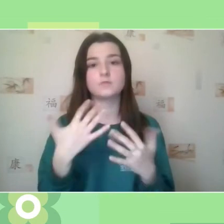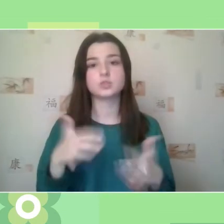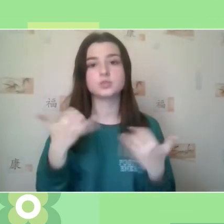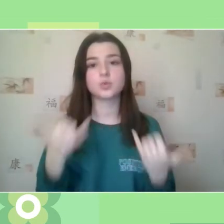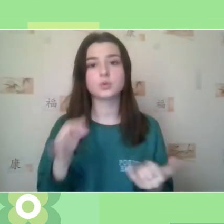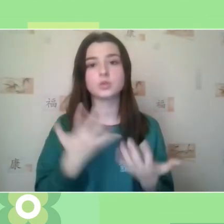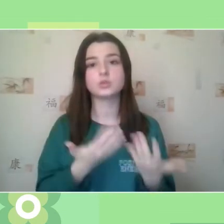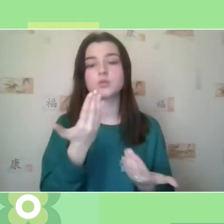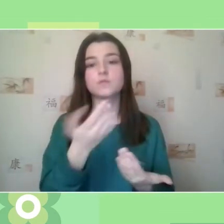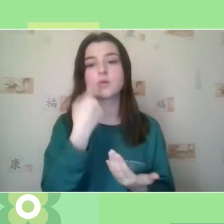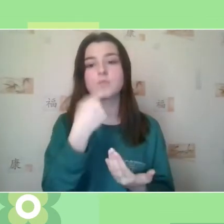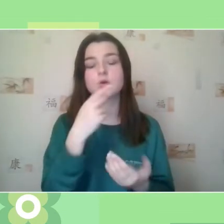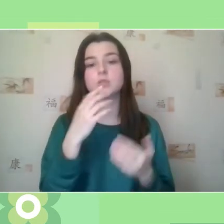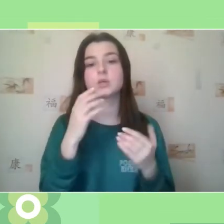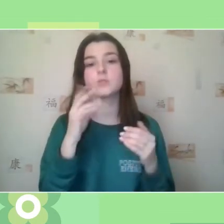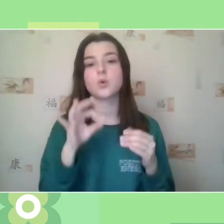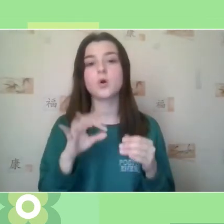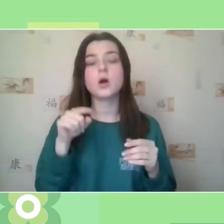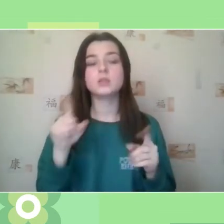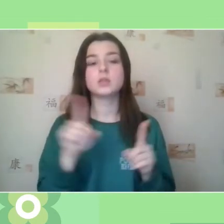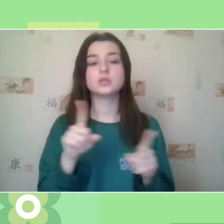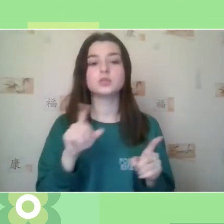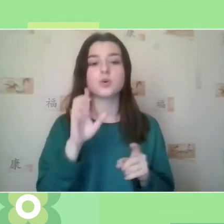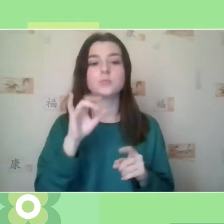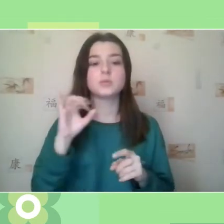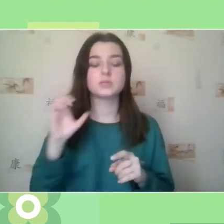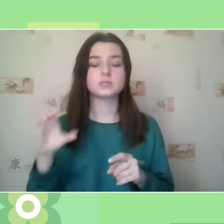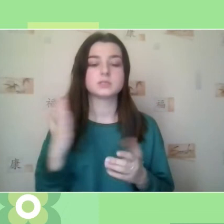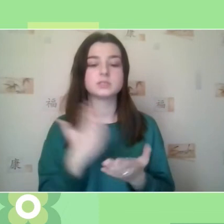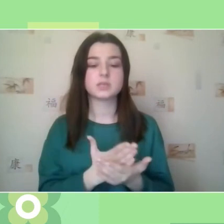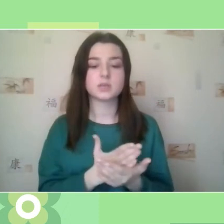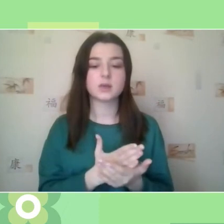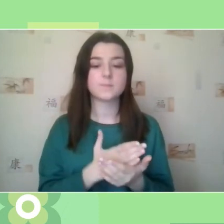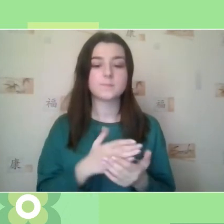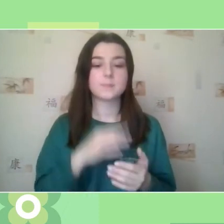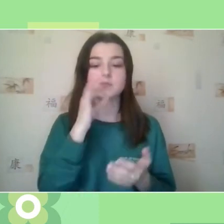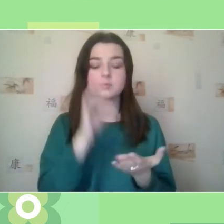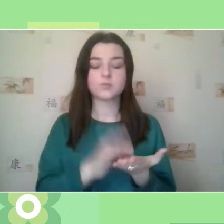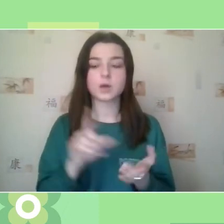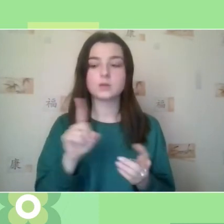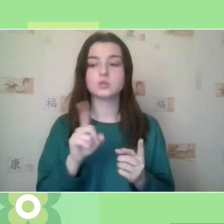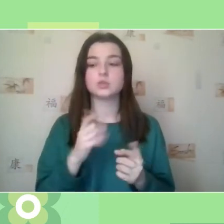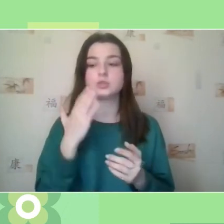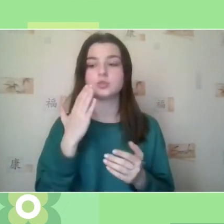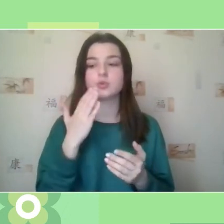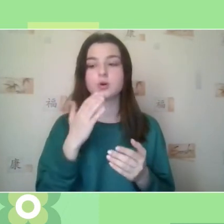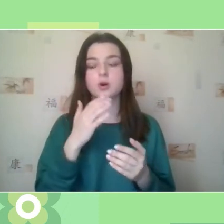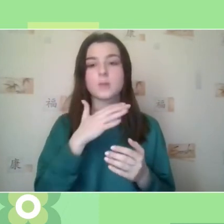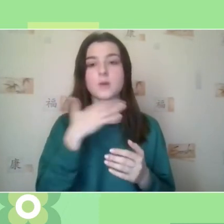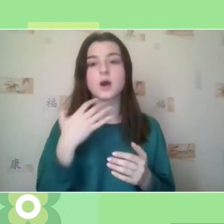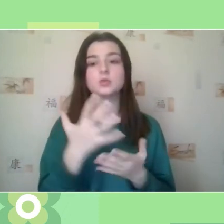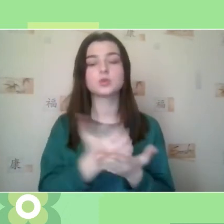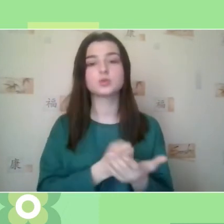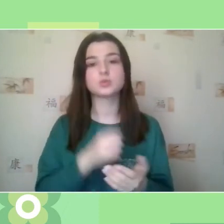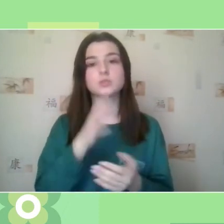ви говорите про те, що бізнес є соціально відповідальним і жертвує частину своїх ресурсів, часу, зусиль, коштів на хороші